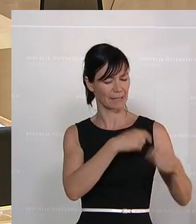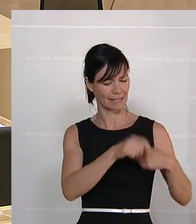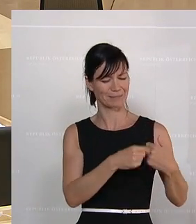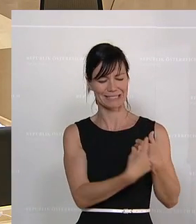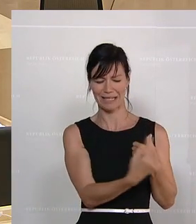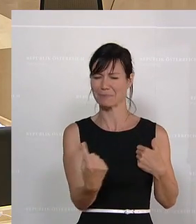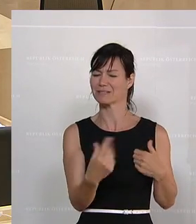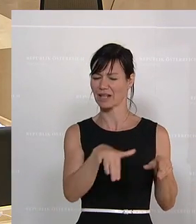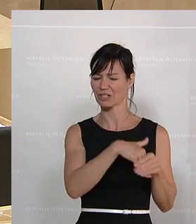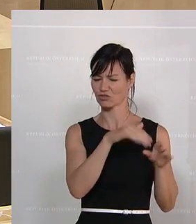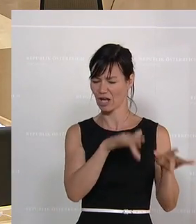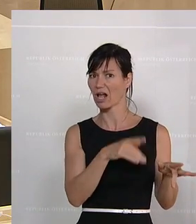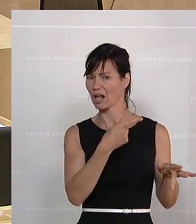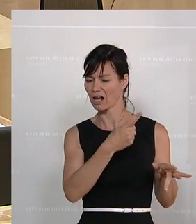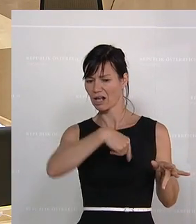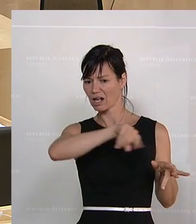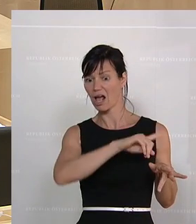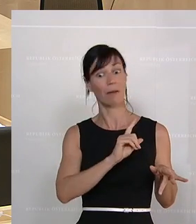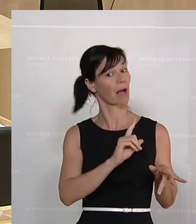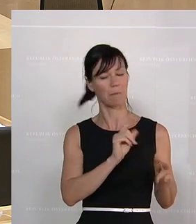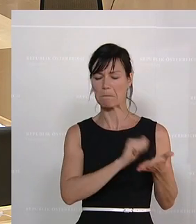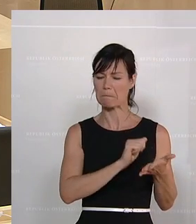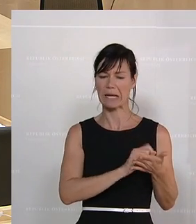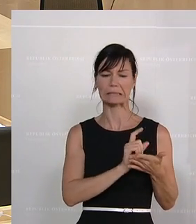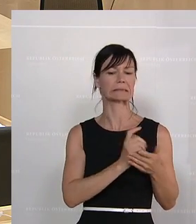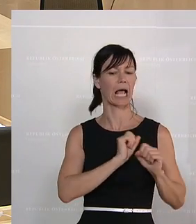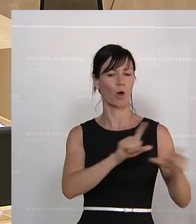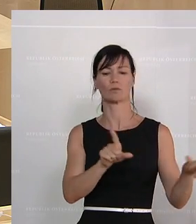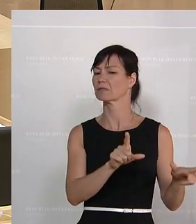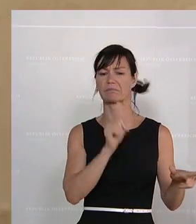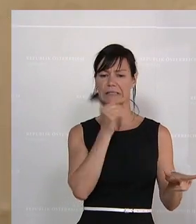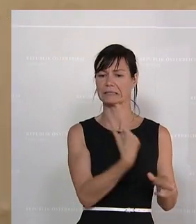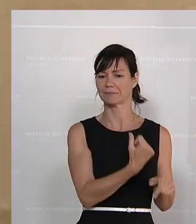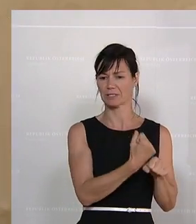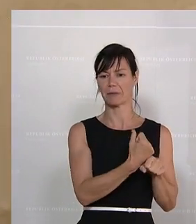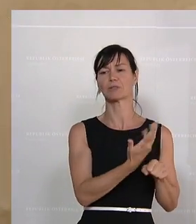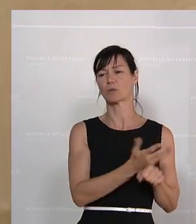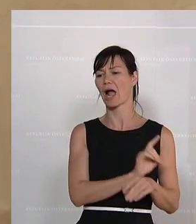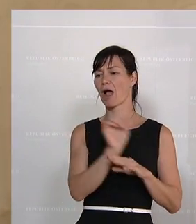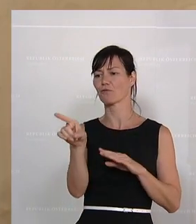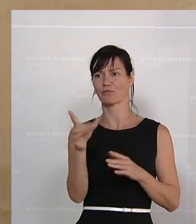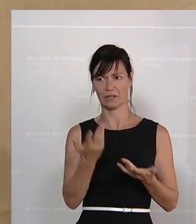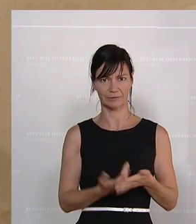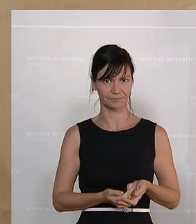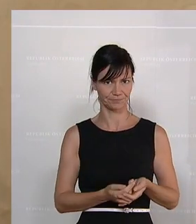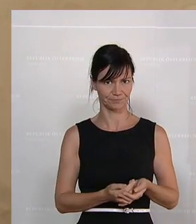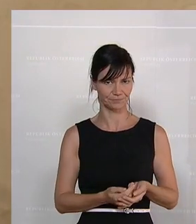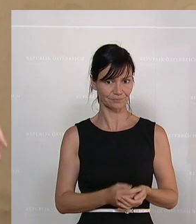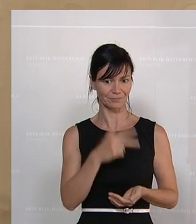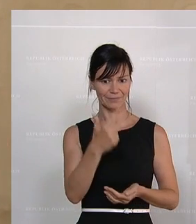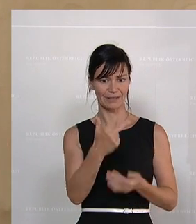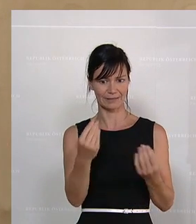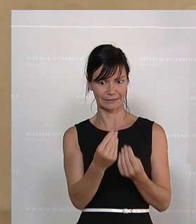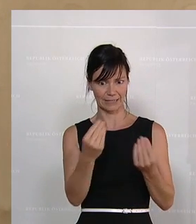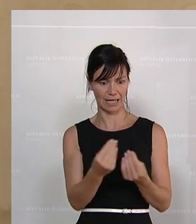ministerium hat aber in diesem fall hat man die presseaussendung auch an anscheinend ausgelagert und dafür für diese drei dinge die wir